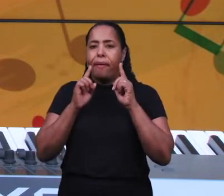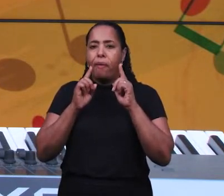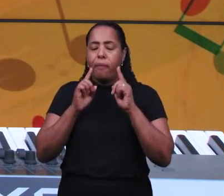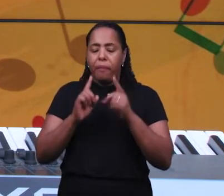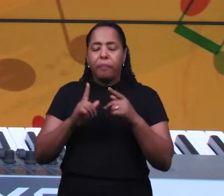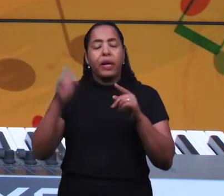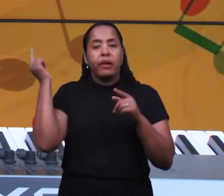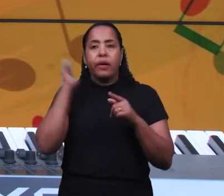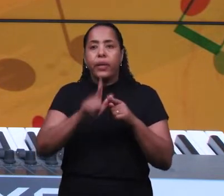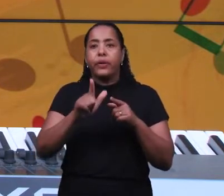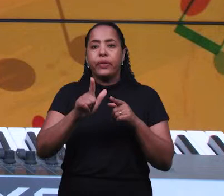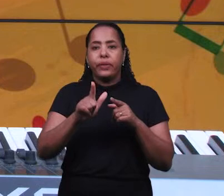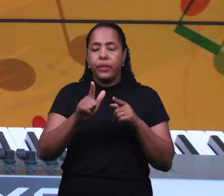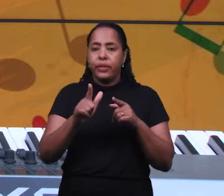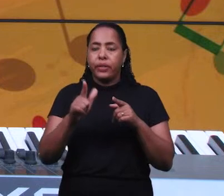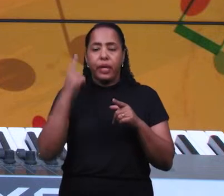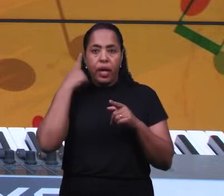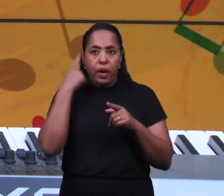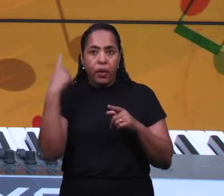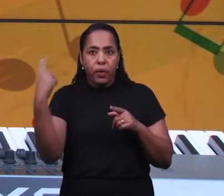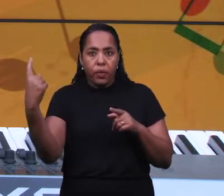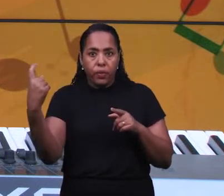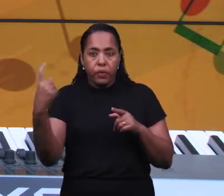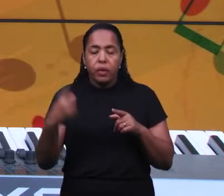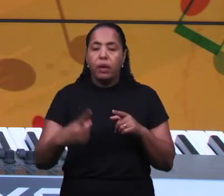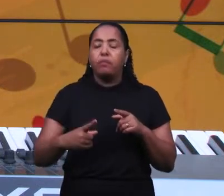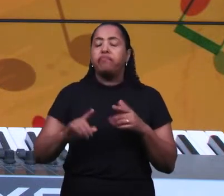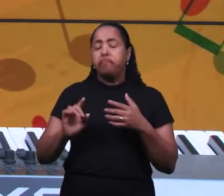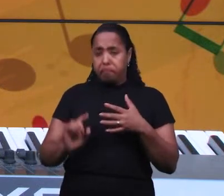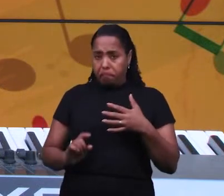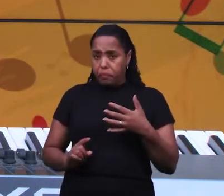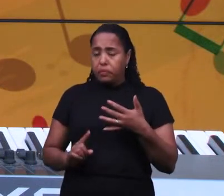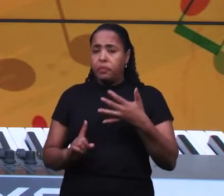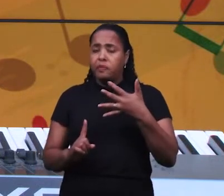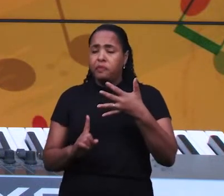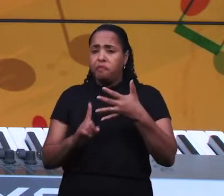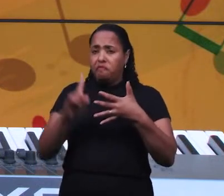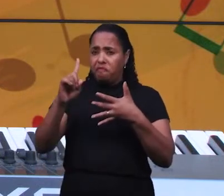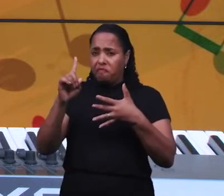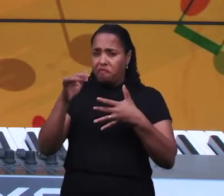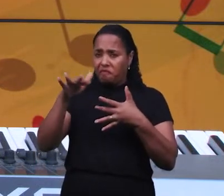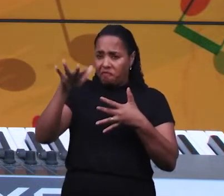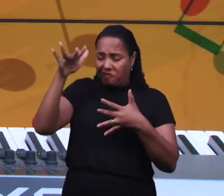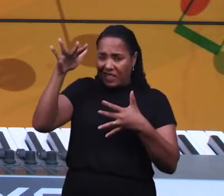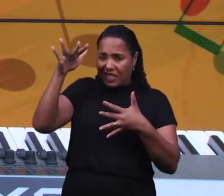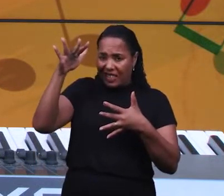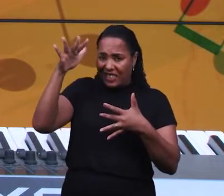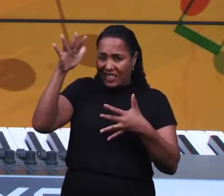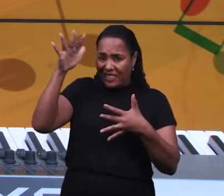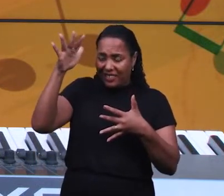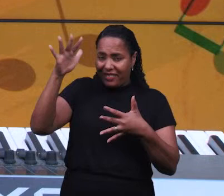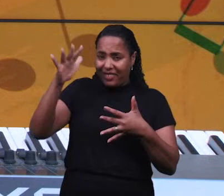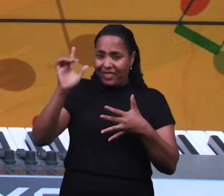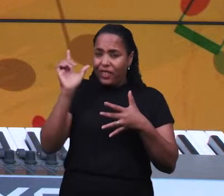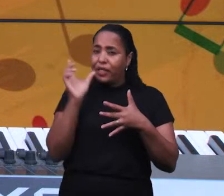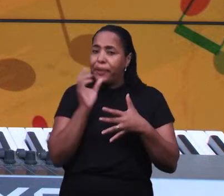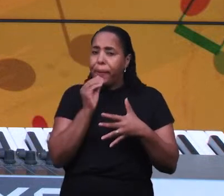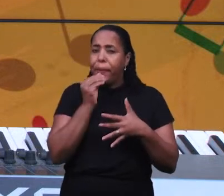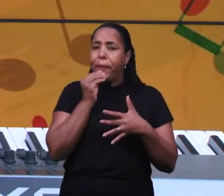large, afin que vous puissiez faire ce son grave. Et quand on va faire dans le son aigu, cet espace est plus